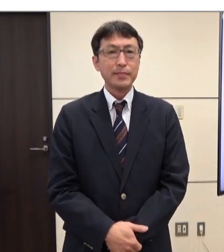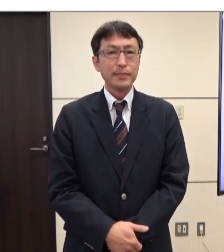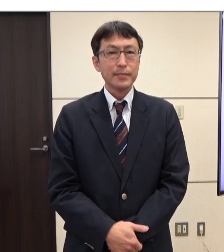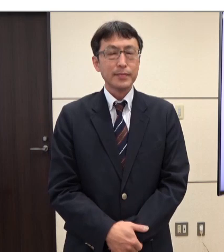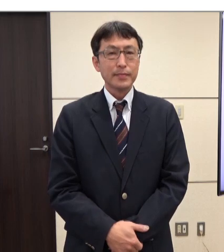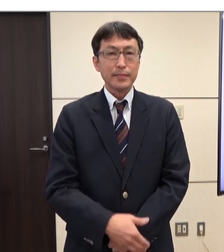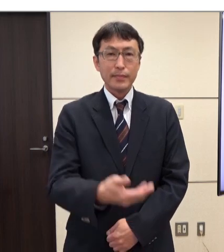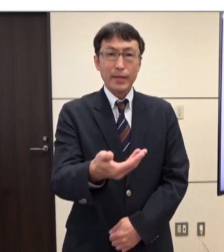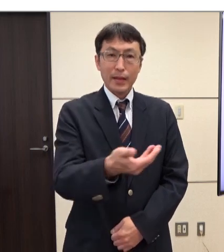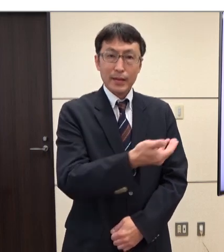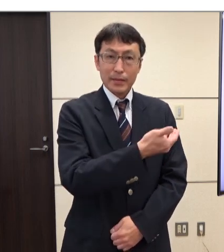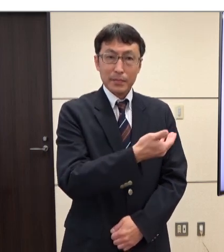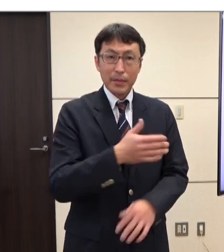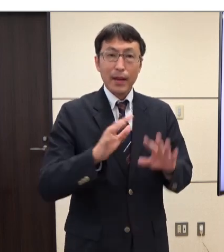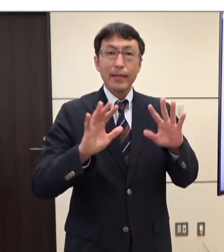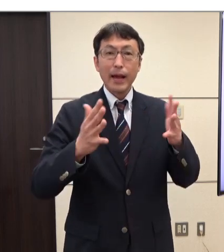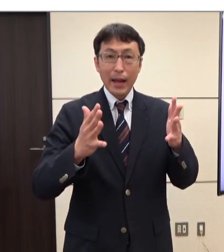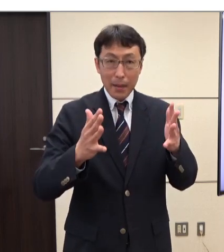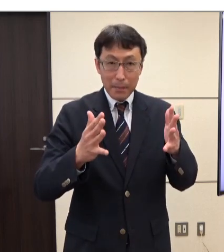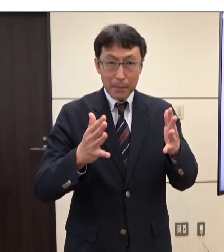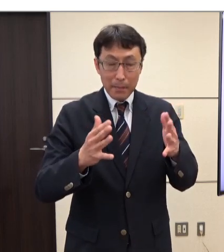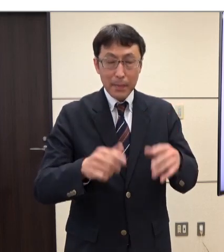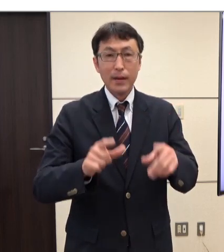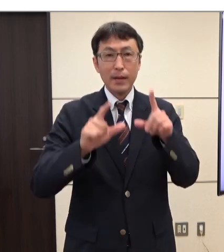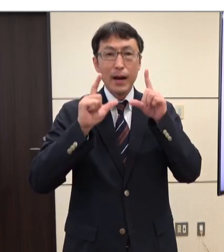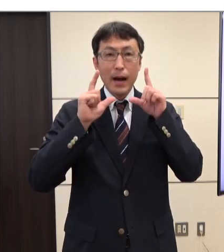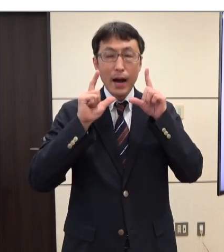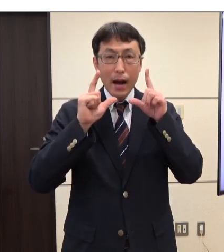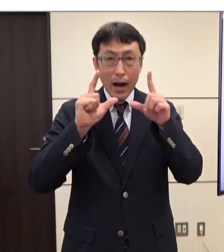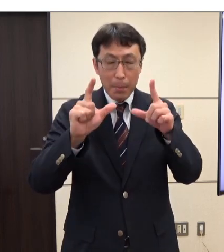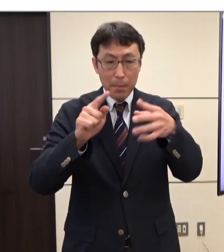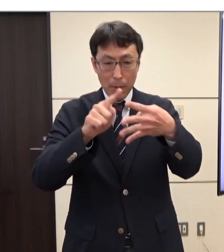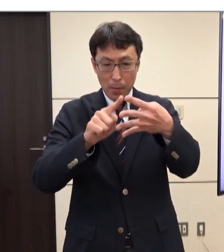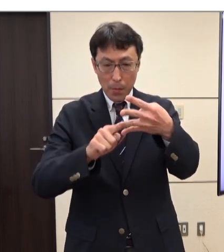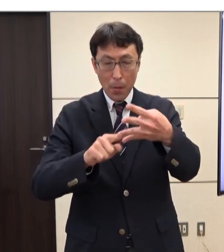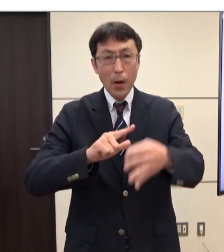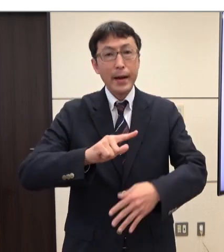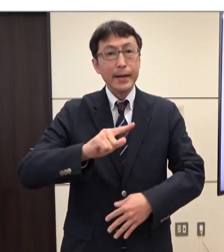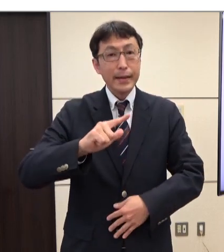内容であれば発表事項以外で皆様からの質問を受けします。